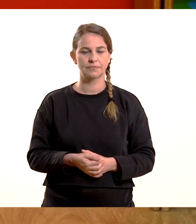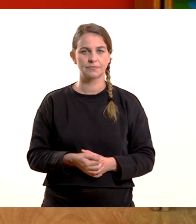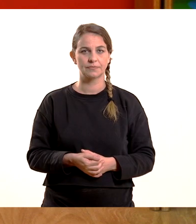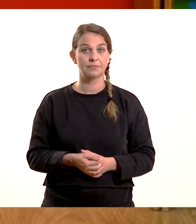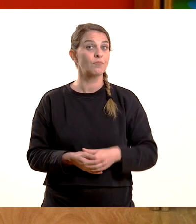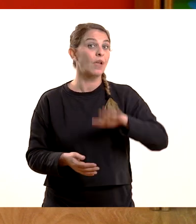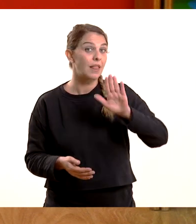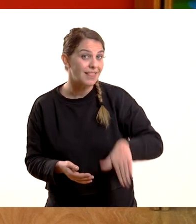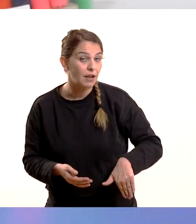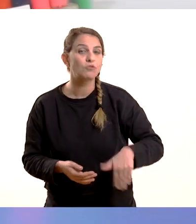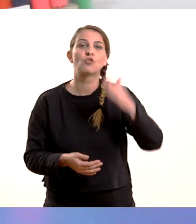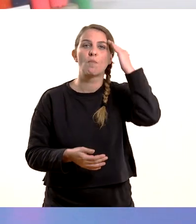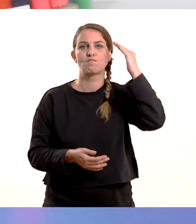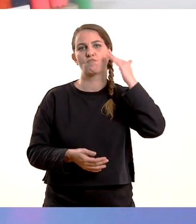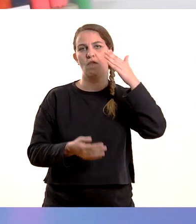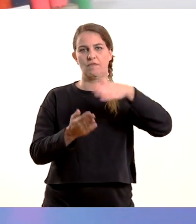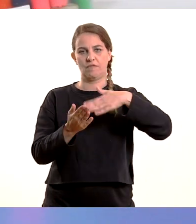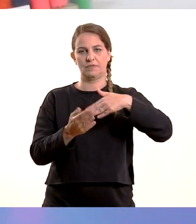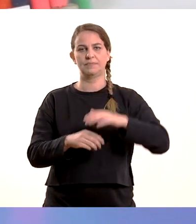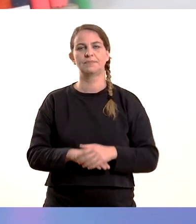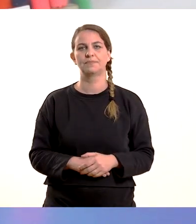Και τέλος το μοβ.